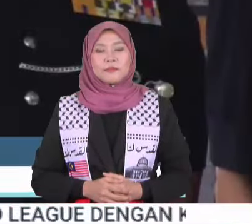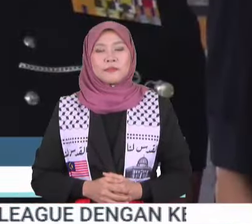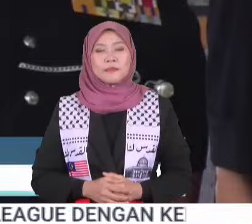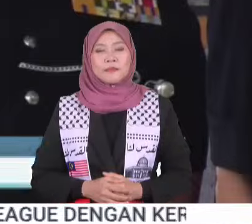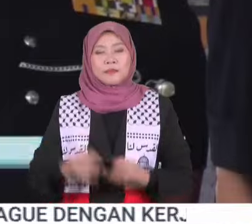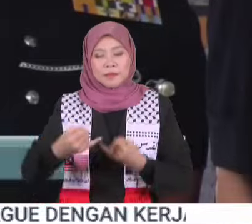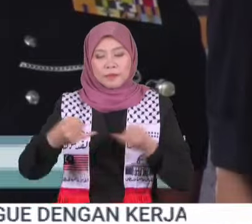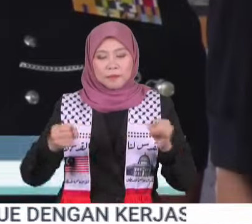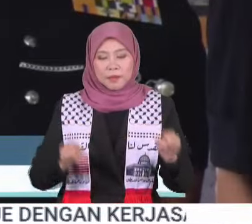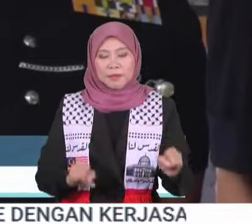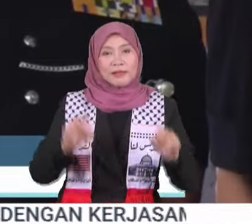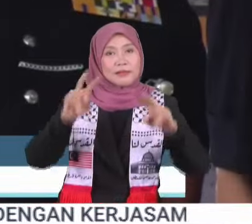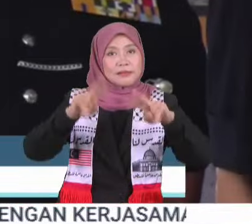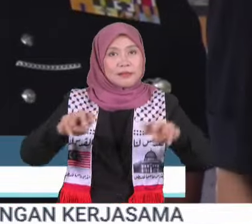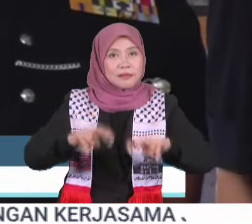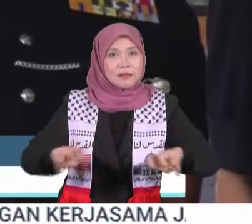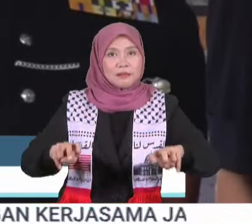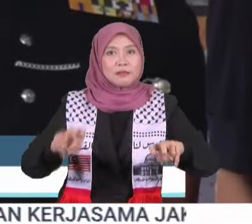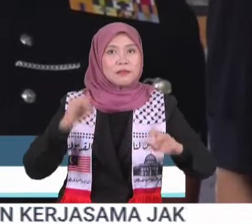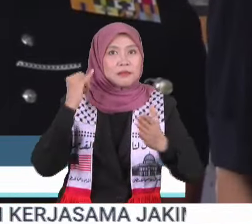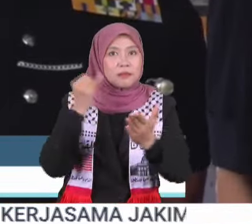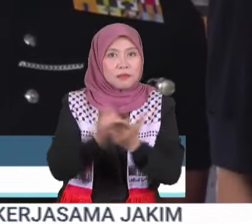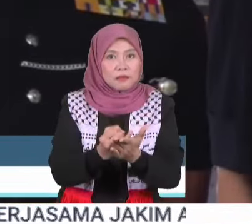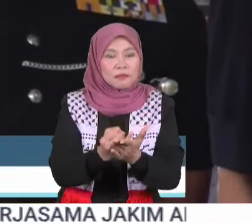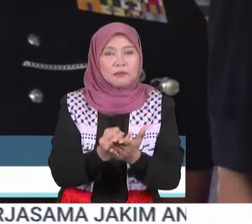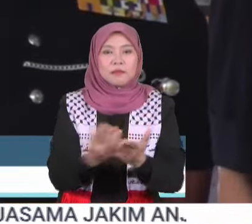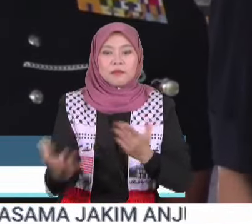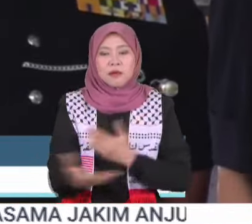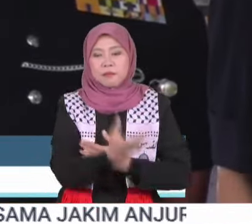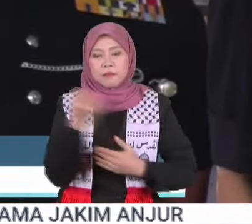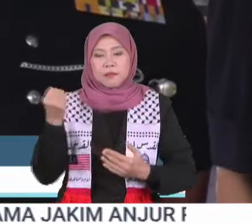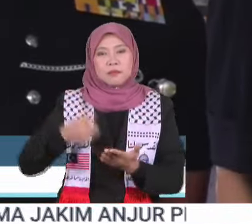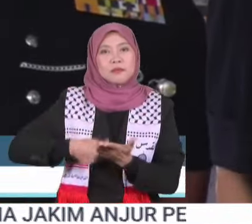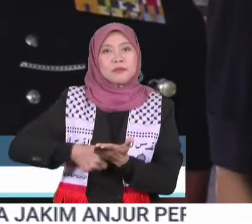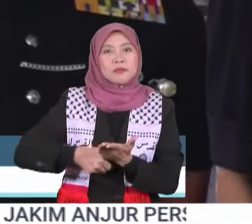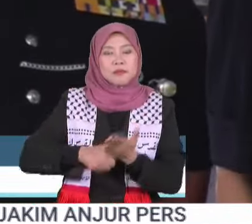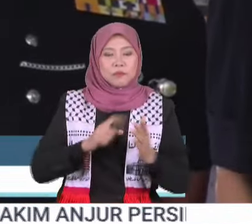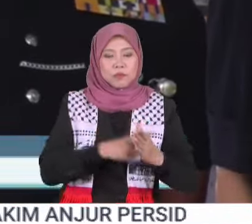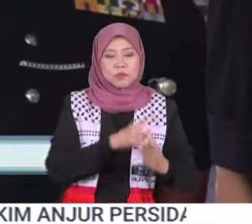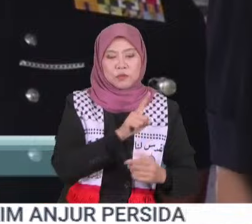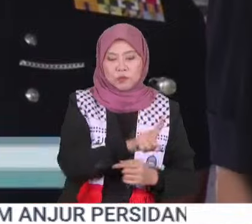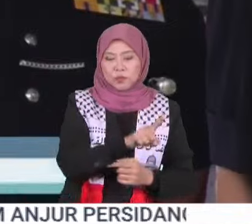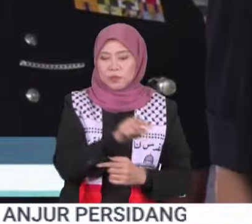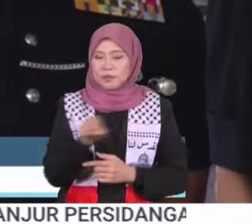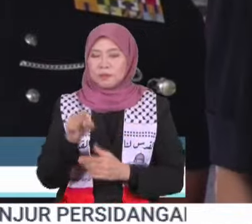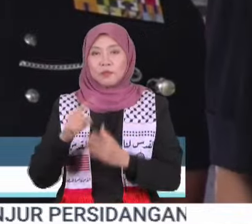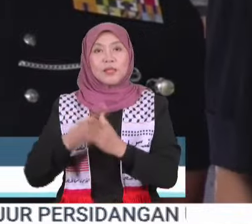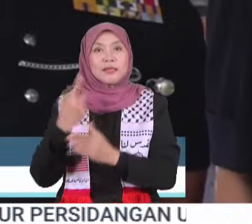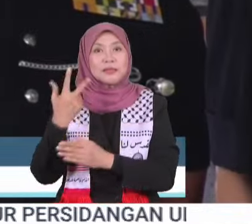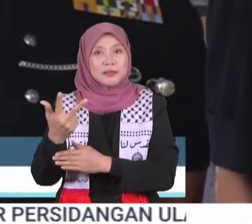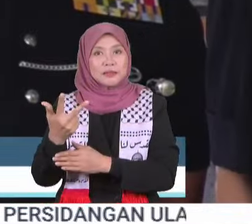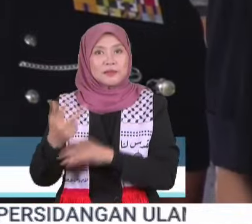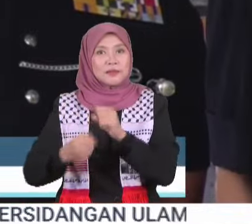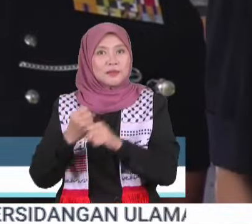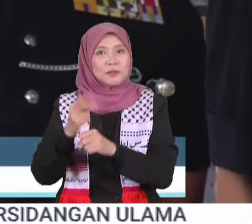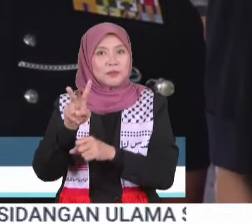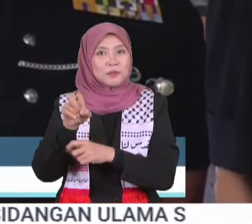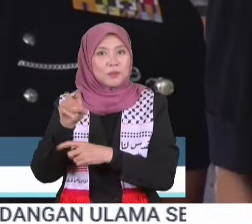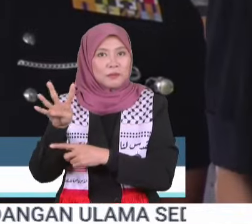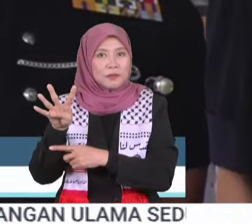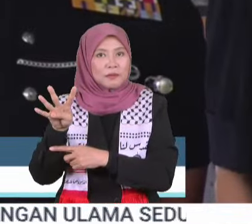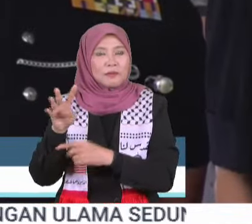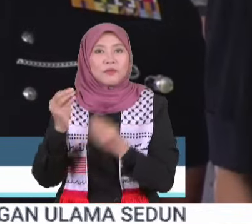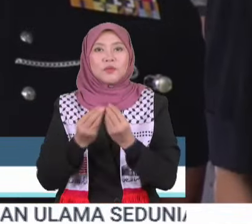Jabatan Setan Jenayah Narkotik telah merampas pelbagai dadah sepanjang tempoh Januari hingga Mac 2024 dengan